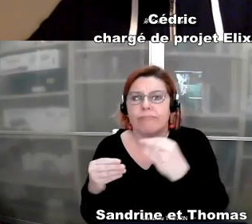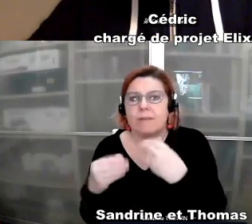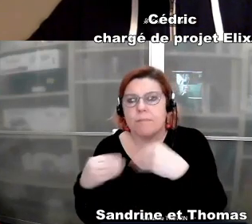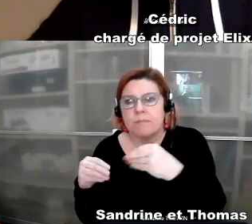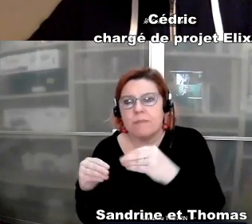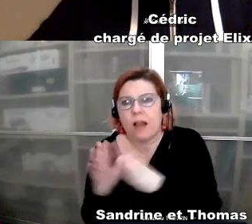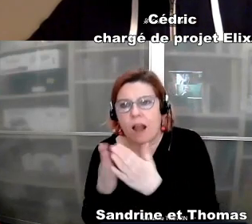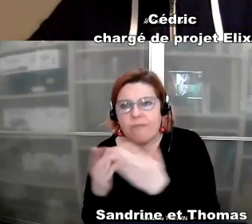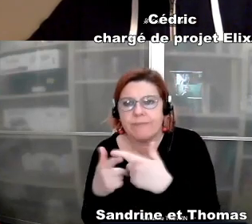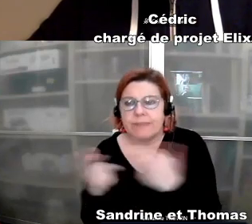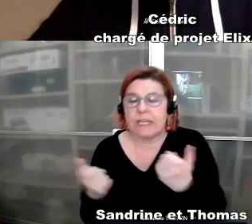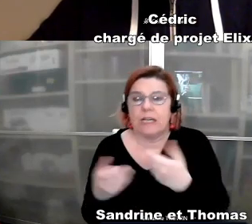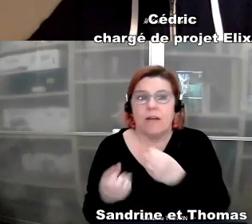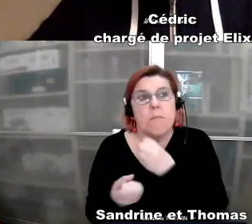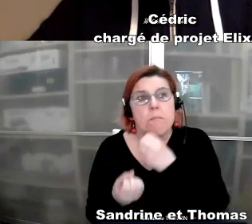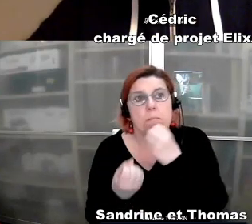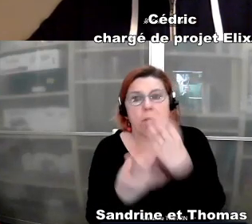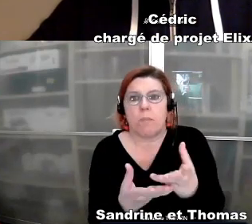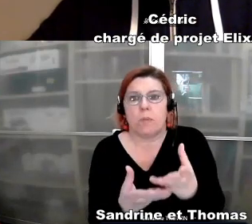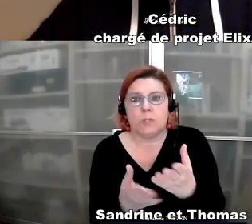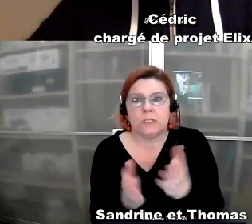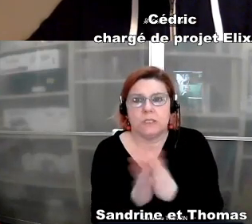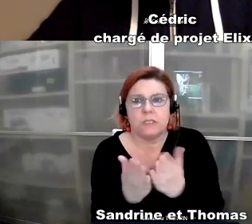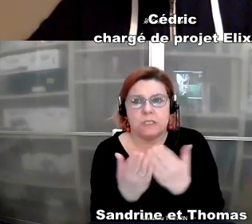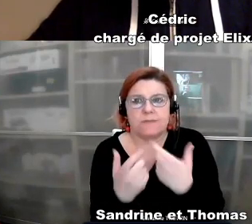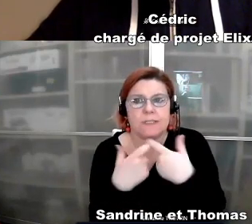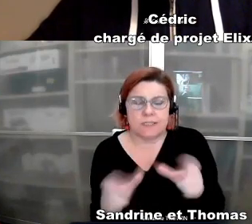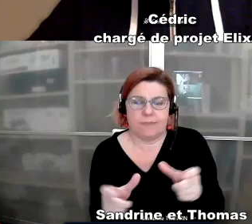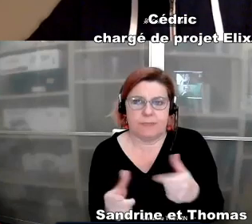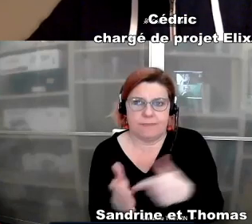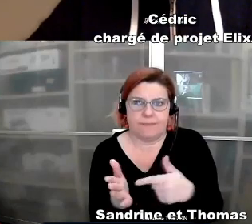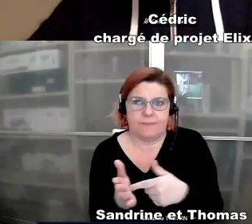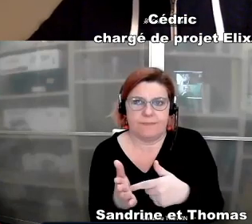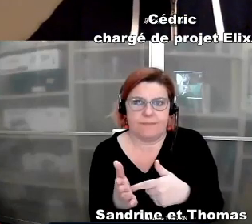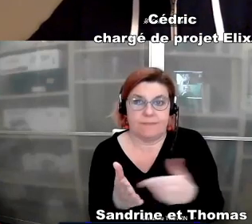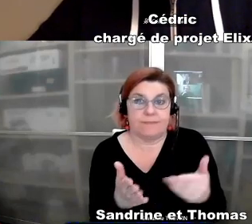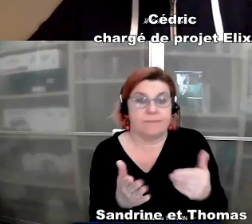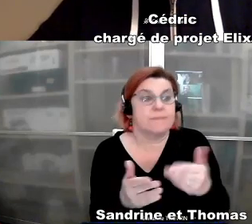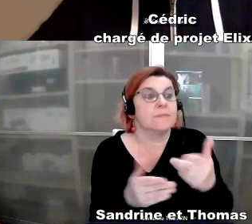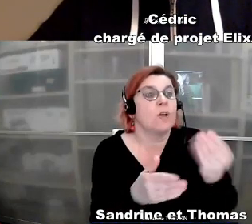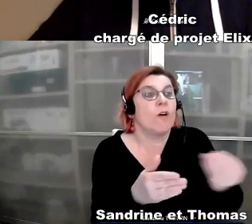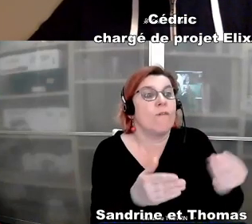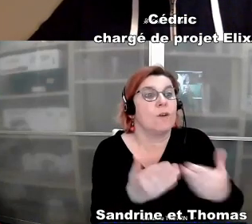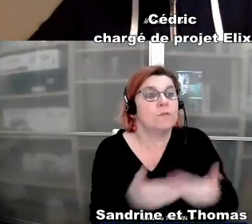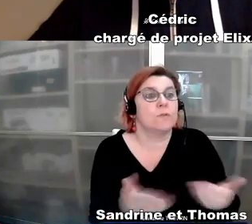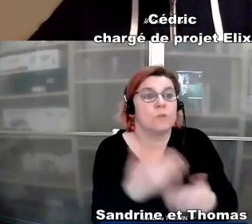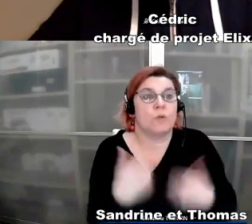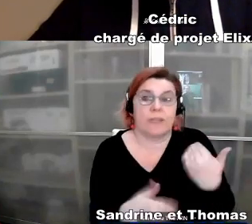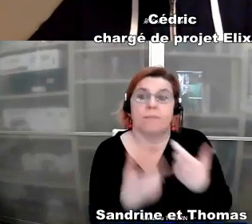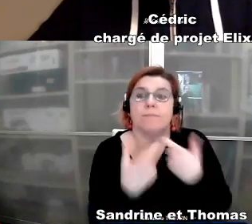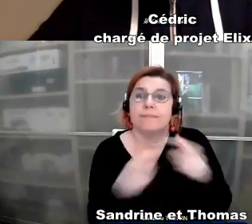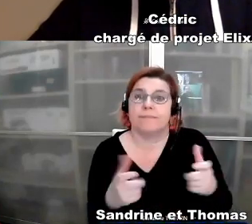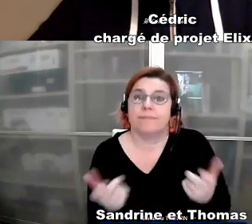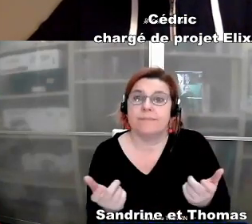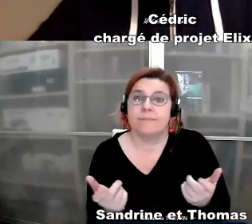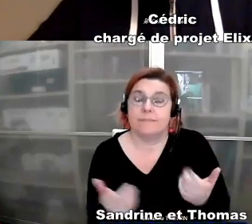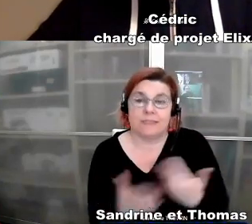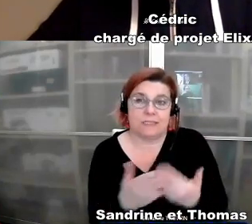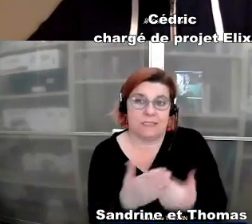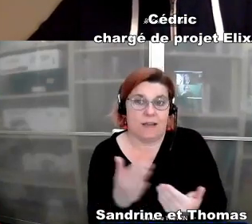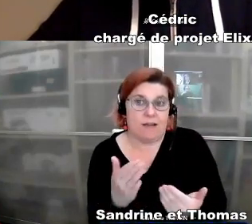des ouvrages accessibles aux enfants qui sont en situation de handicap. Donc ça, c'est un programme qui est en cours. Il y a